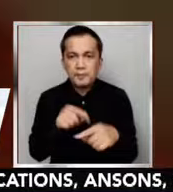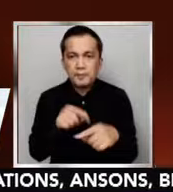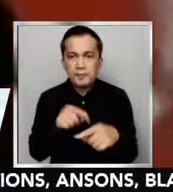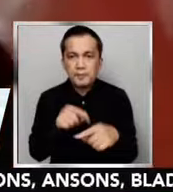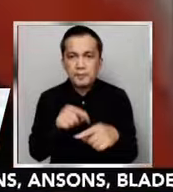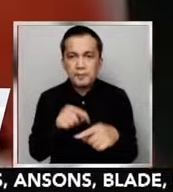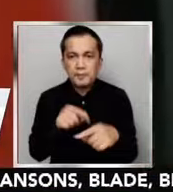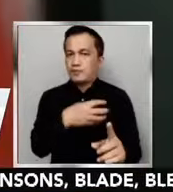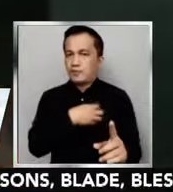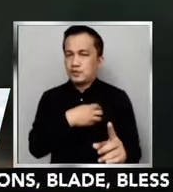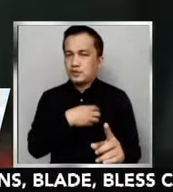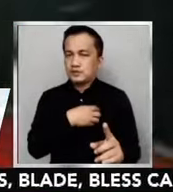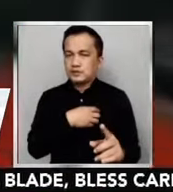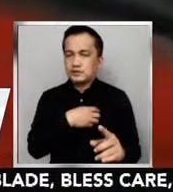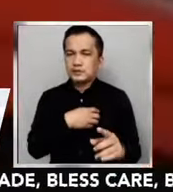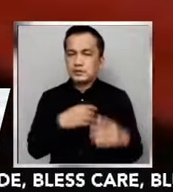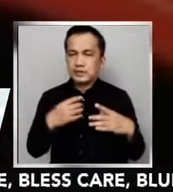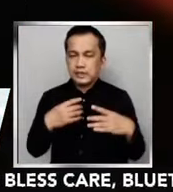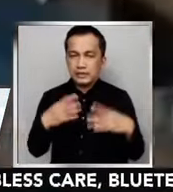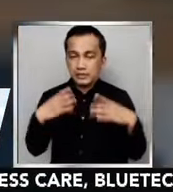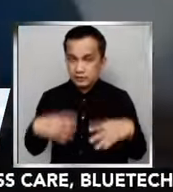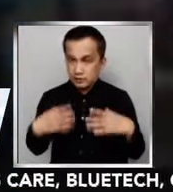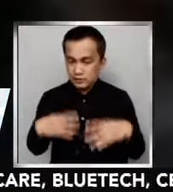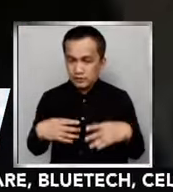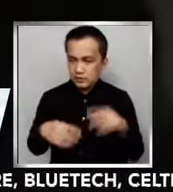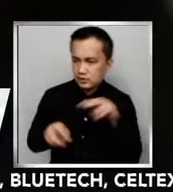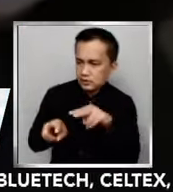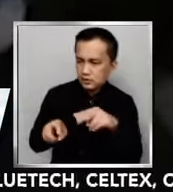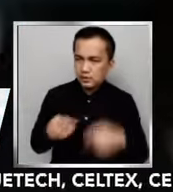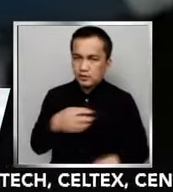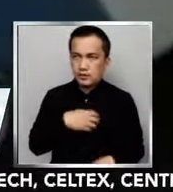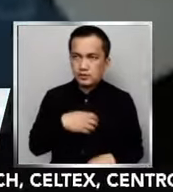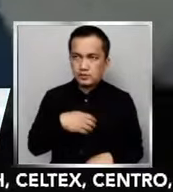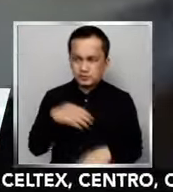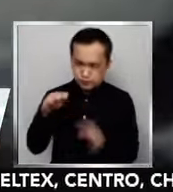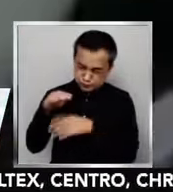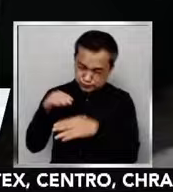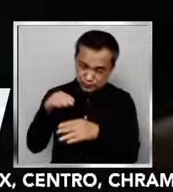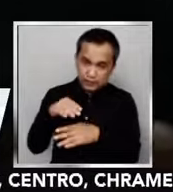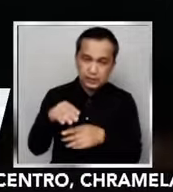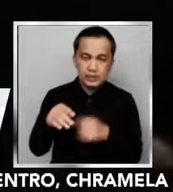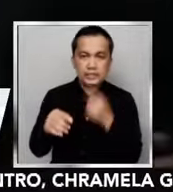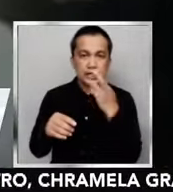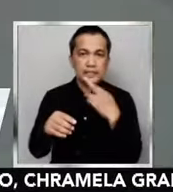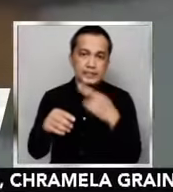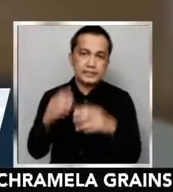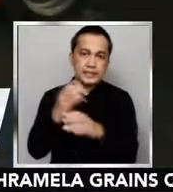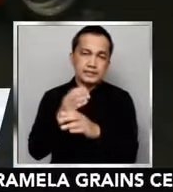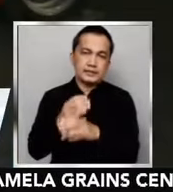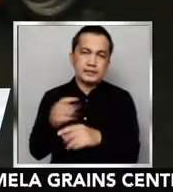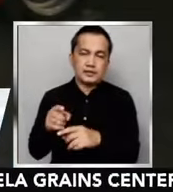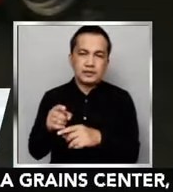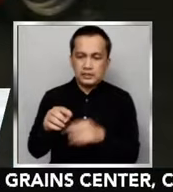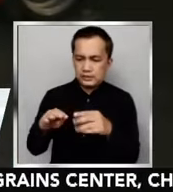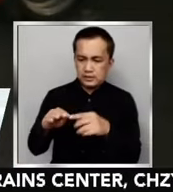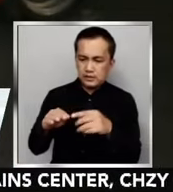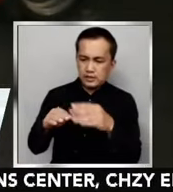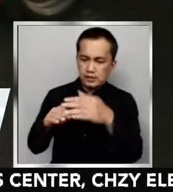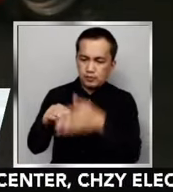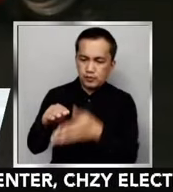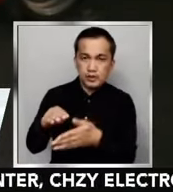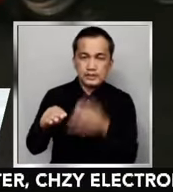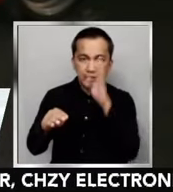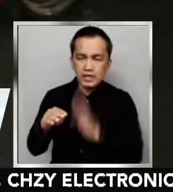na nakasibilyan napansin daw kasi ng pulis ang pagharurot ng pulang sasakyan nawasak ang bom kaya naghinala